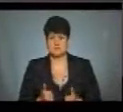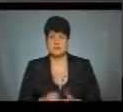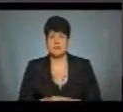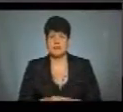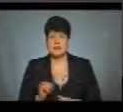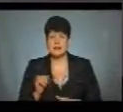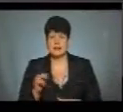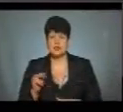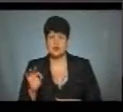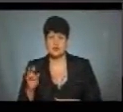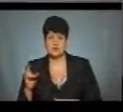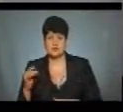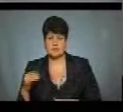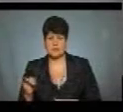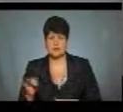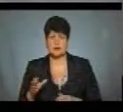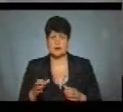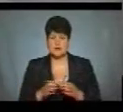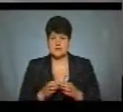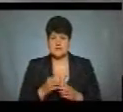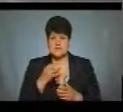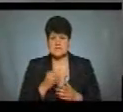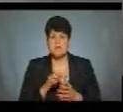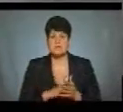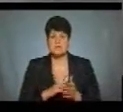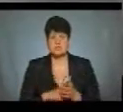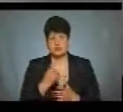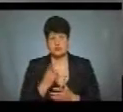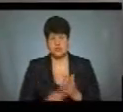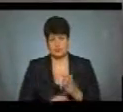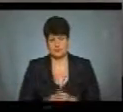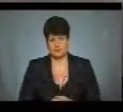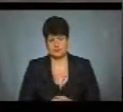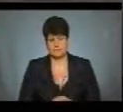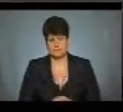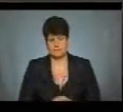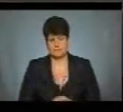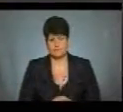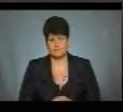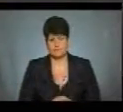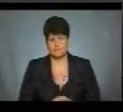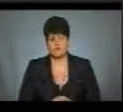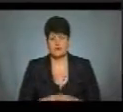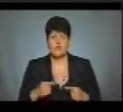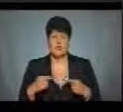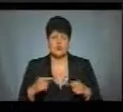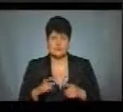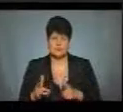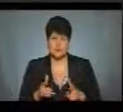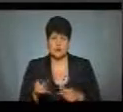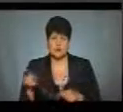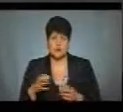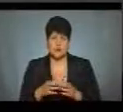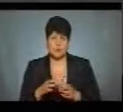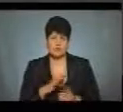Чорний, капітан команди «Епіцентри» дітям, назвав причину поразки своїх гравців. Бо воротар не підготувався. Та команда була сильна,